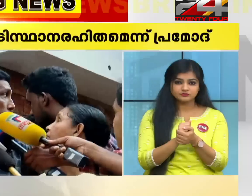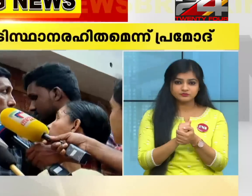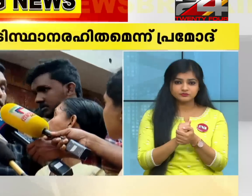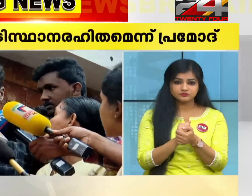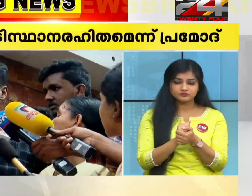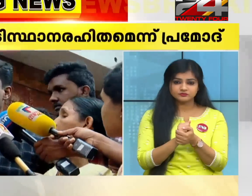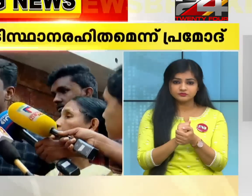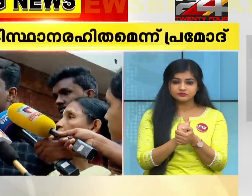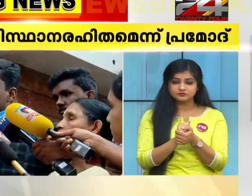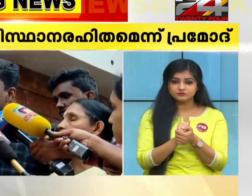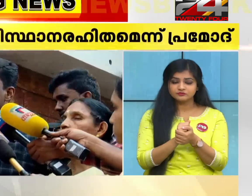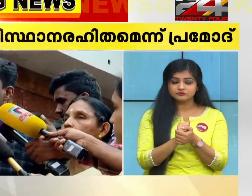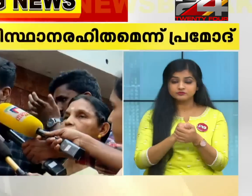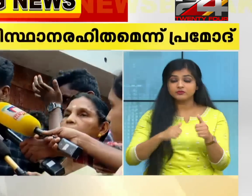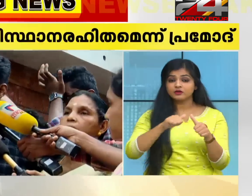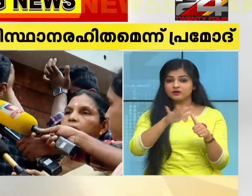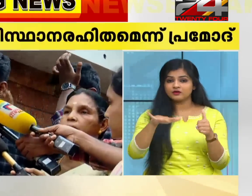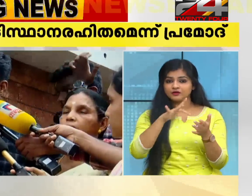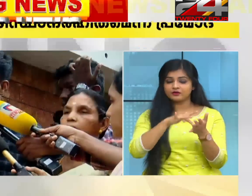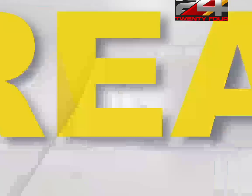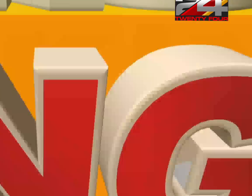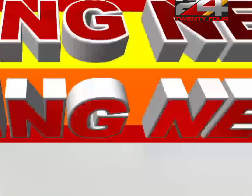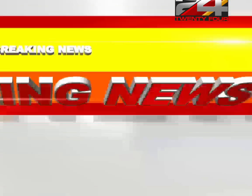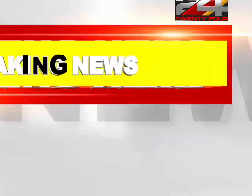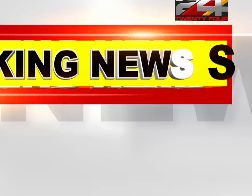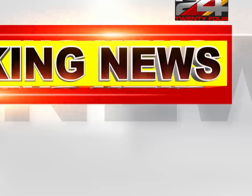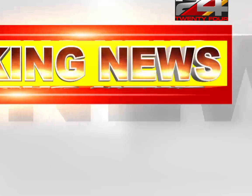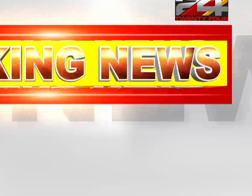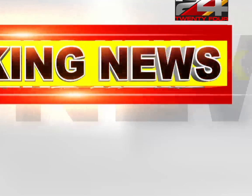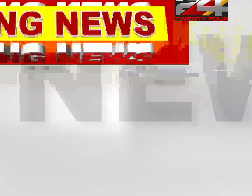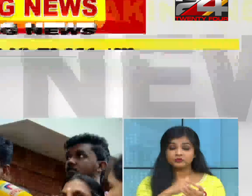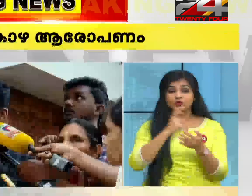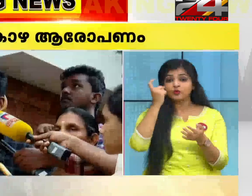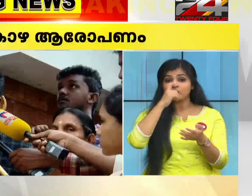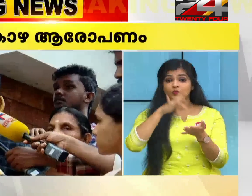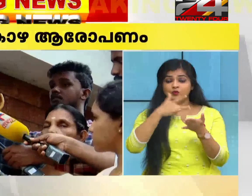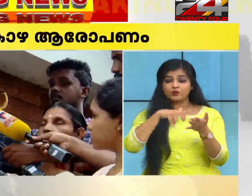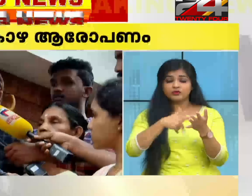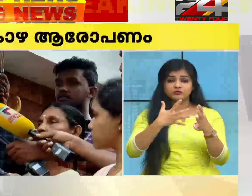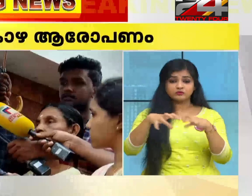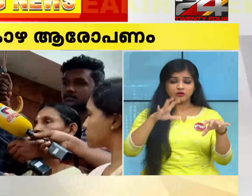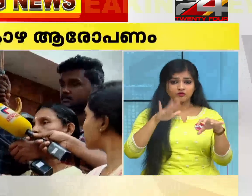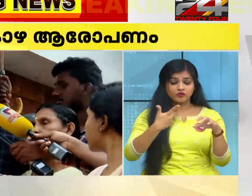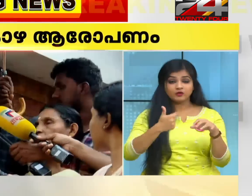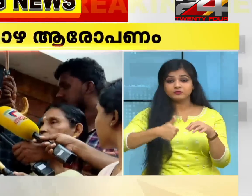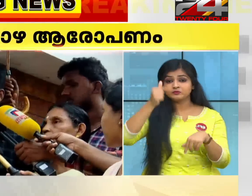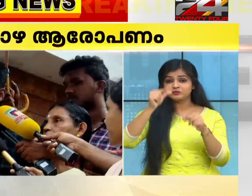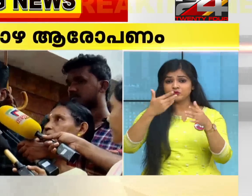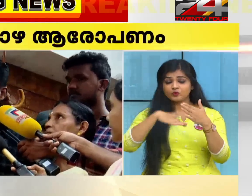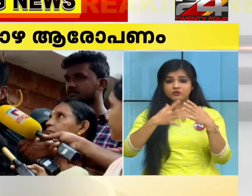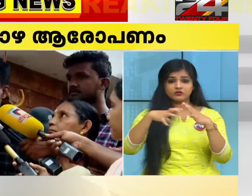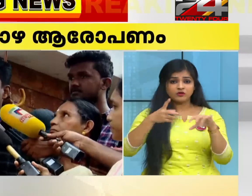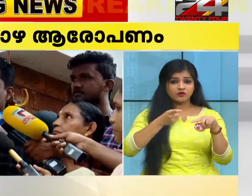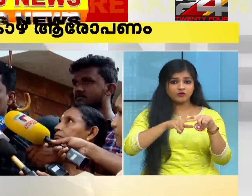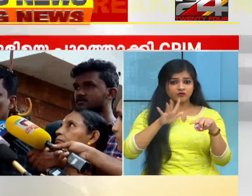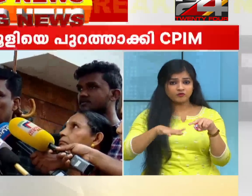പ്രമോദ്, ഒരു കാര്യം കൂടി, താങ്കൾ ഏരിയ കമ്മിറ്റി അംഗമായിരുന്നല്ലോ. ഈ കോഴിക്കോട് CPM ഏതെങ്കിലും തരത്തിലുള്ള വിഭാഗീയ പ്രവർത്തനങ്ങളോ അല്ലെങ്കിൽ നേതാക്കൾക്കിടയിൽ വിഭാഗീയത അങ്ങനെ എന്തെങ്കിലും ഫീൽ ചെയ്തിട്ടുണ്ടോ പ്രവർത്തിക്കുന്ന